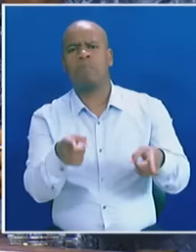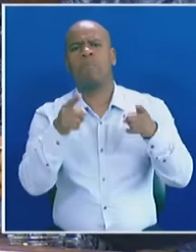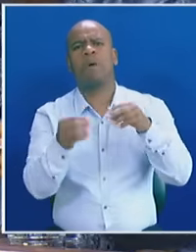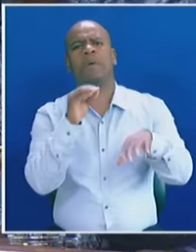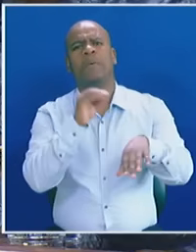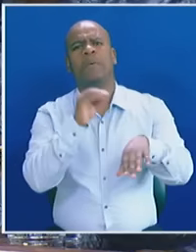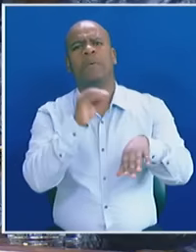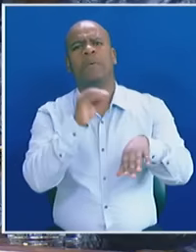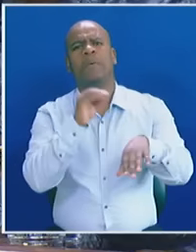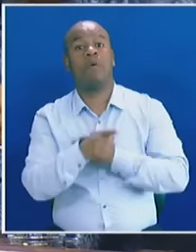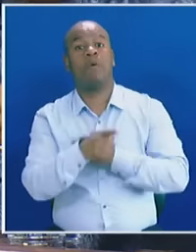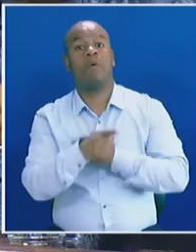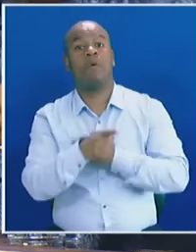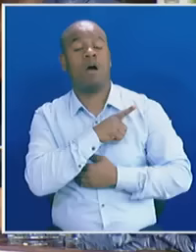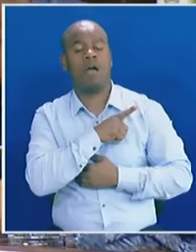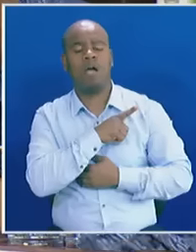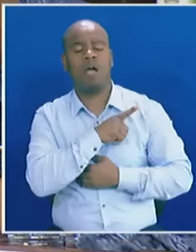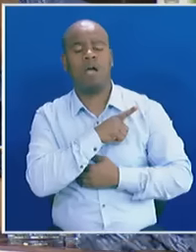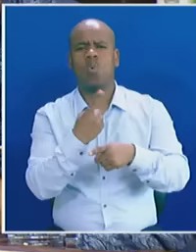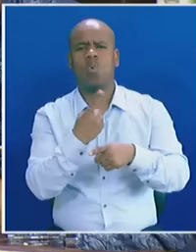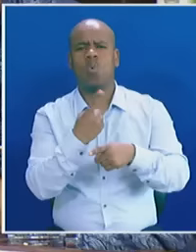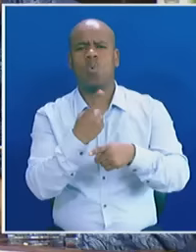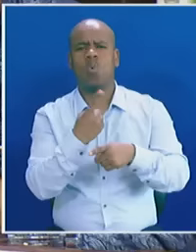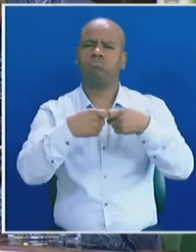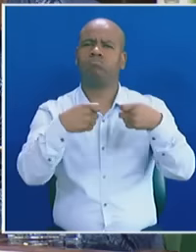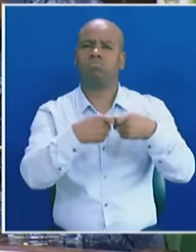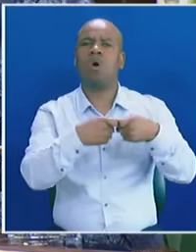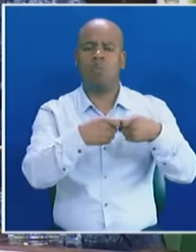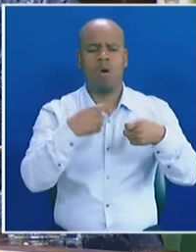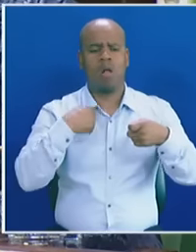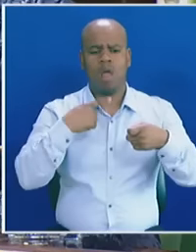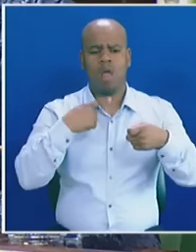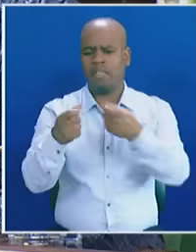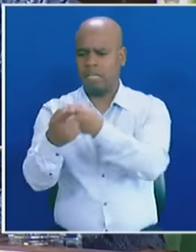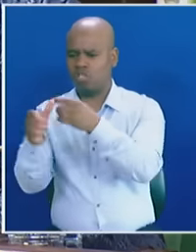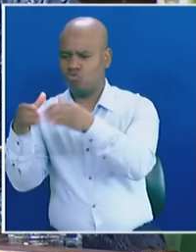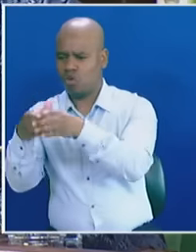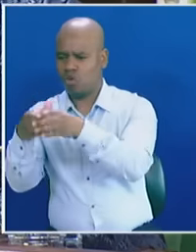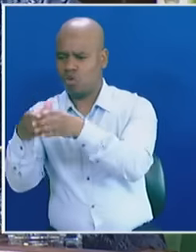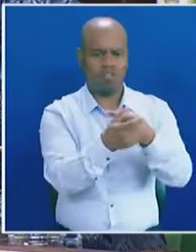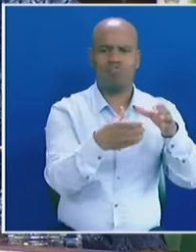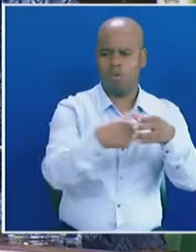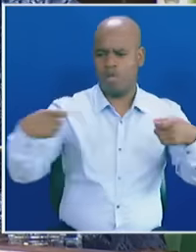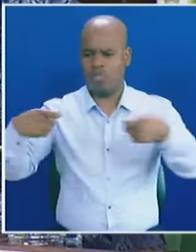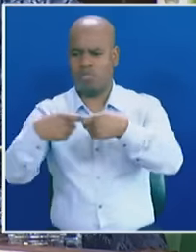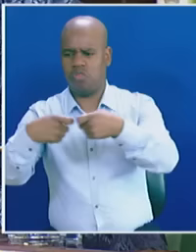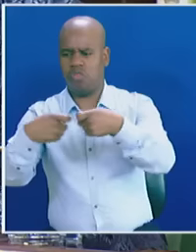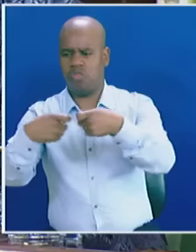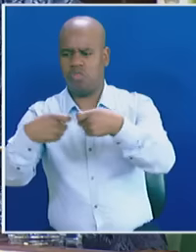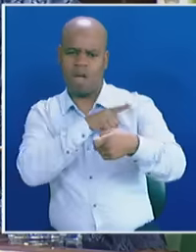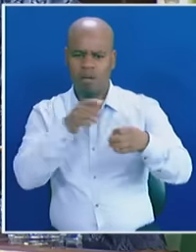besematekisini ngenxa yombango wolayini bamatekisi. Kufa abagibeli bengenacala, kufe nabanikazi